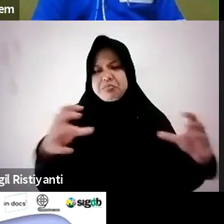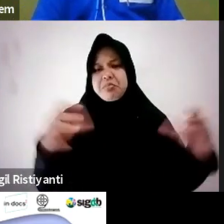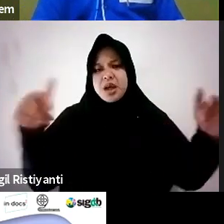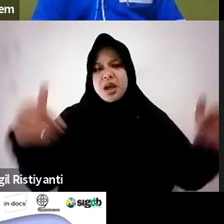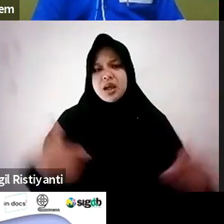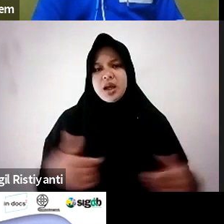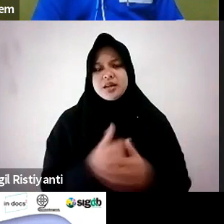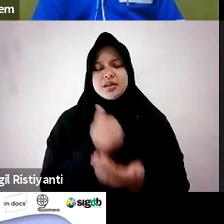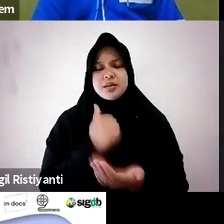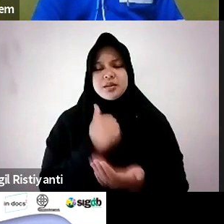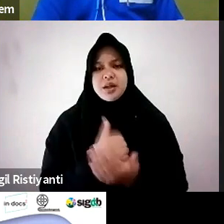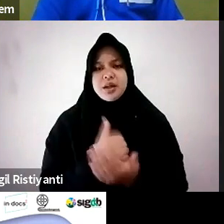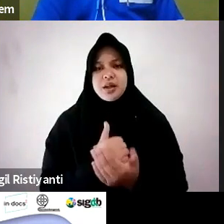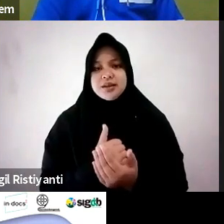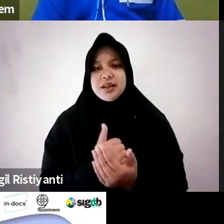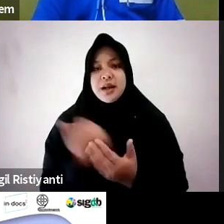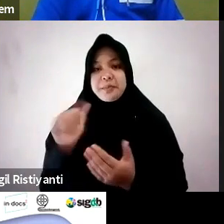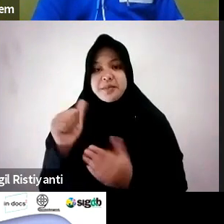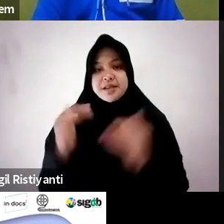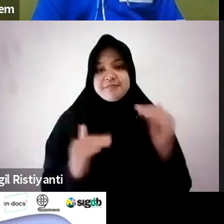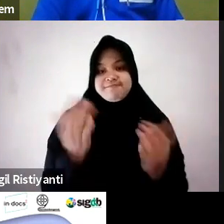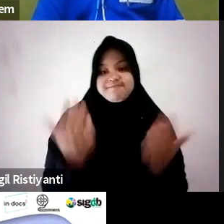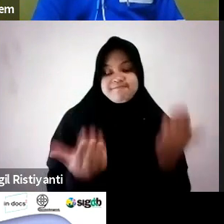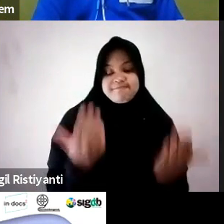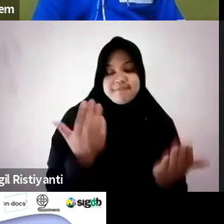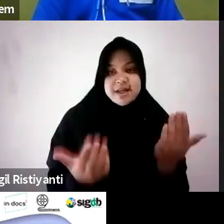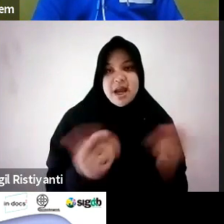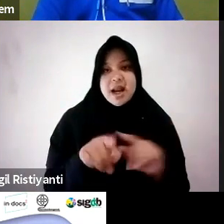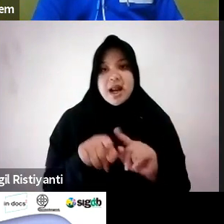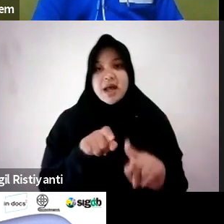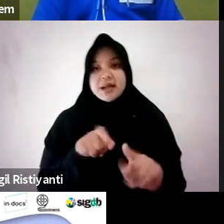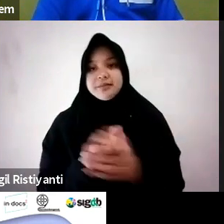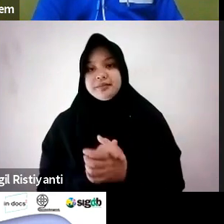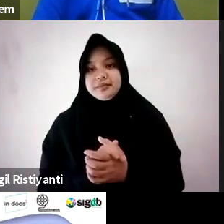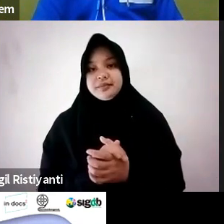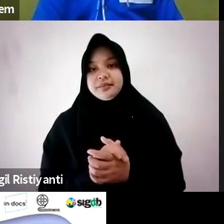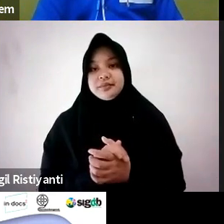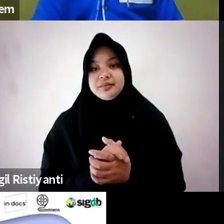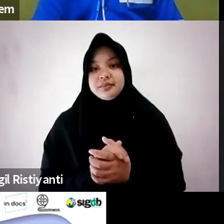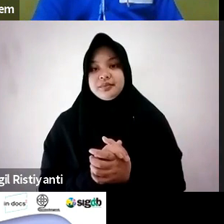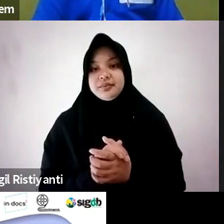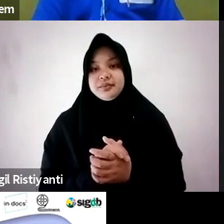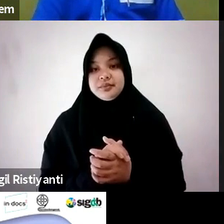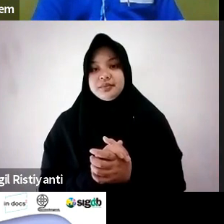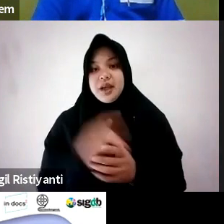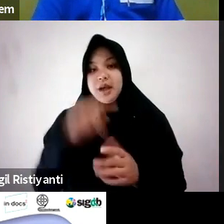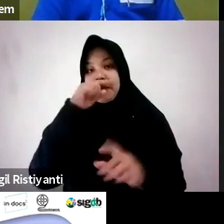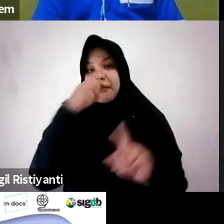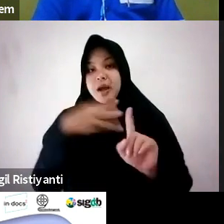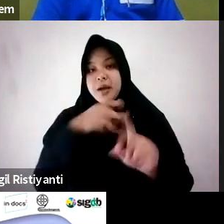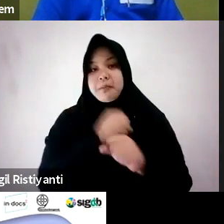sebenarnya apa namanya Bisa dibagikan dari papa Pak Bagio karena beliau